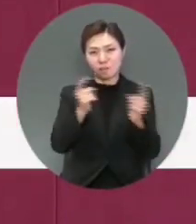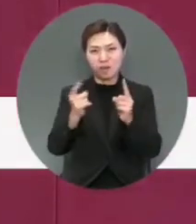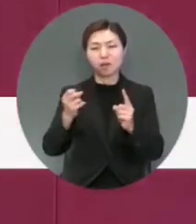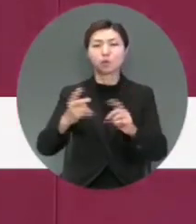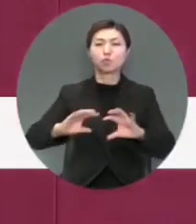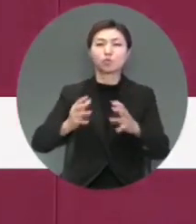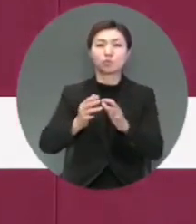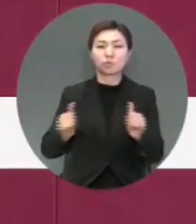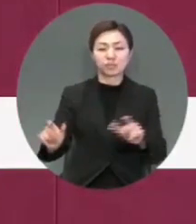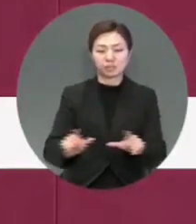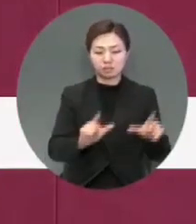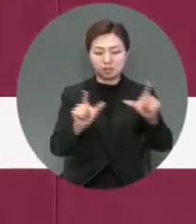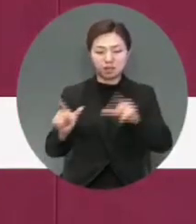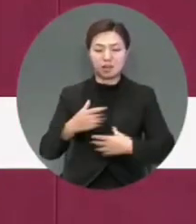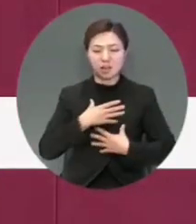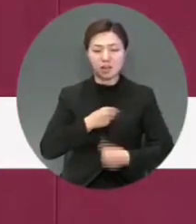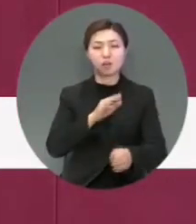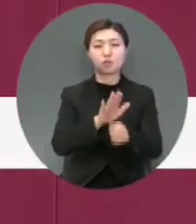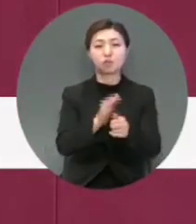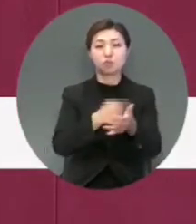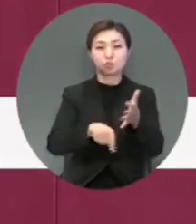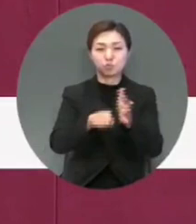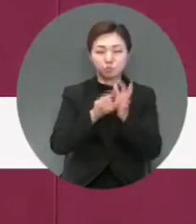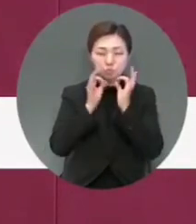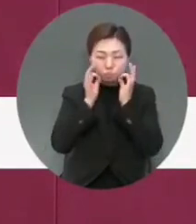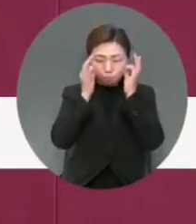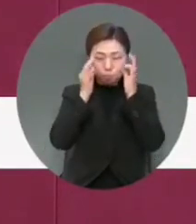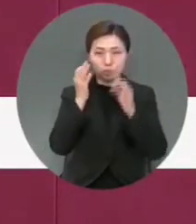있습니다. 경제 안보 상황을